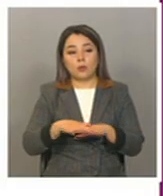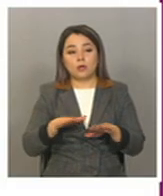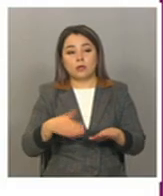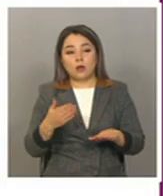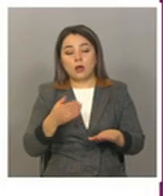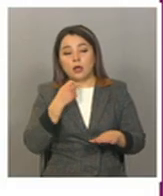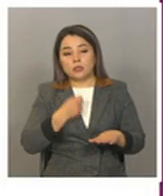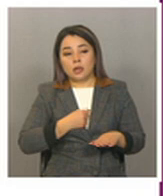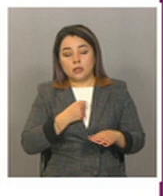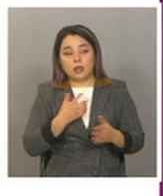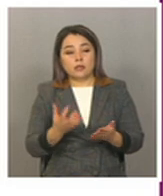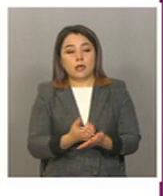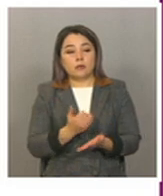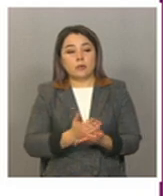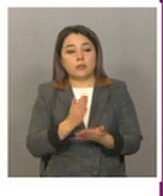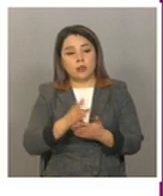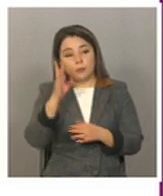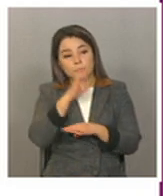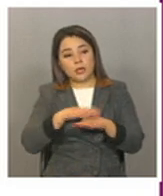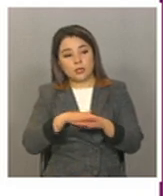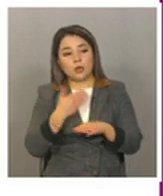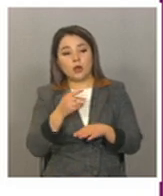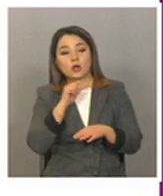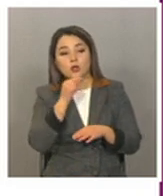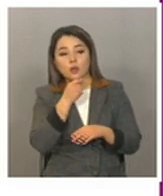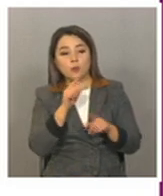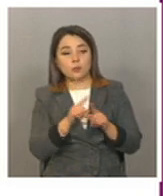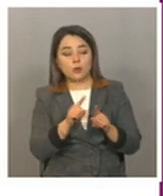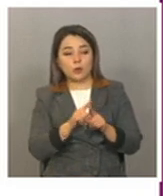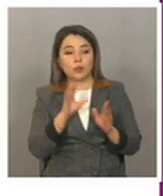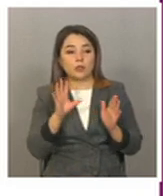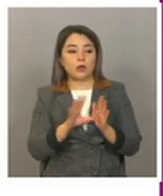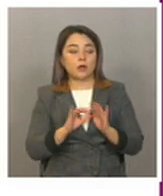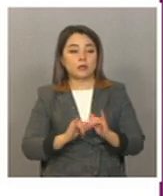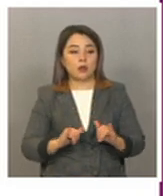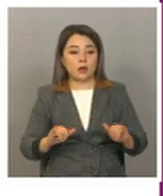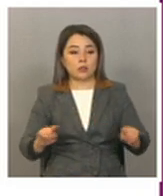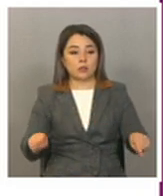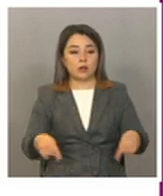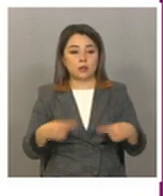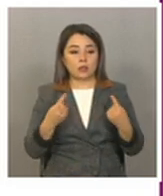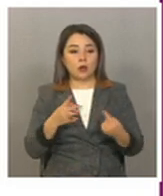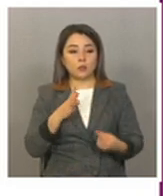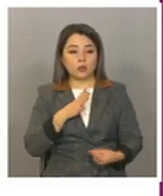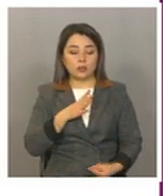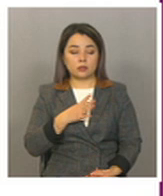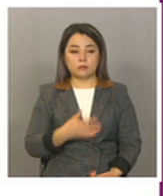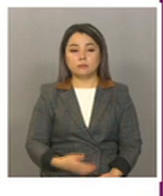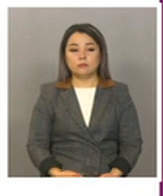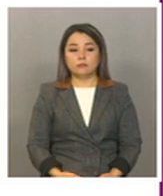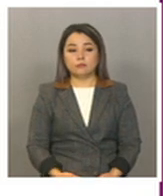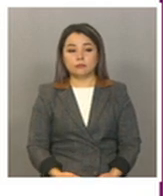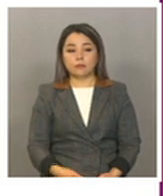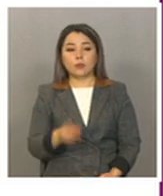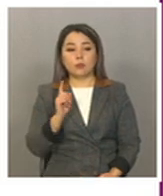әскери табыс мемлекеттің экономикалық қуатын ары қарай дамытты деп айтуға болады.